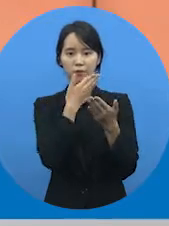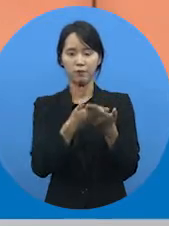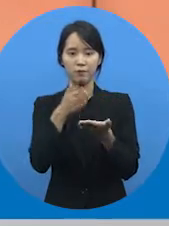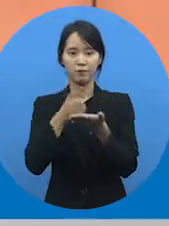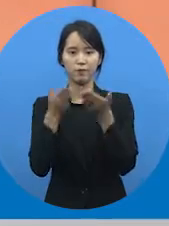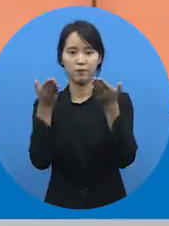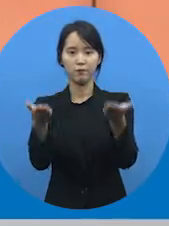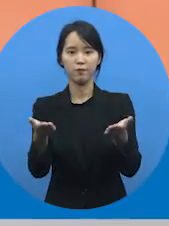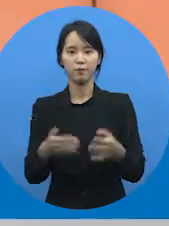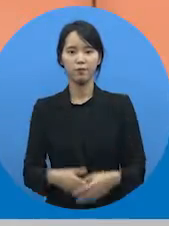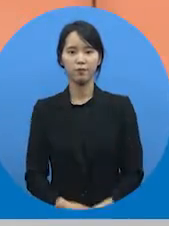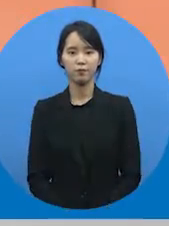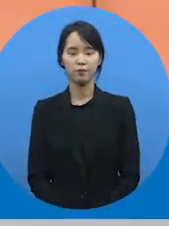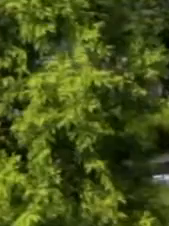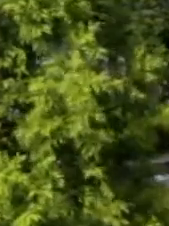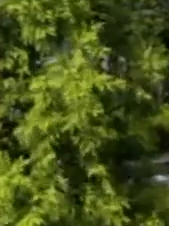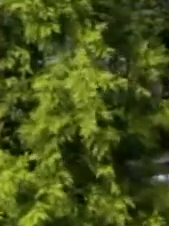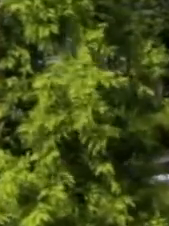주요 뉴스입니다.